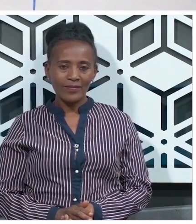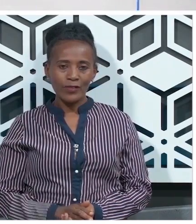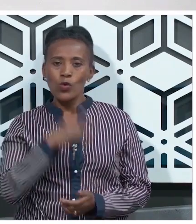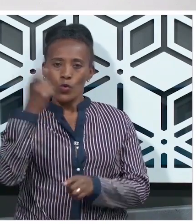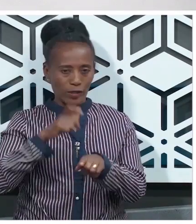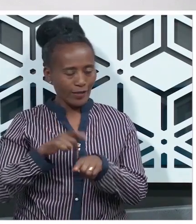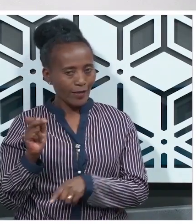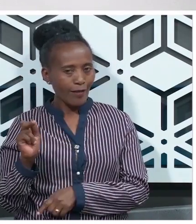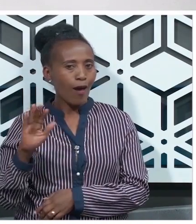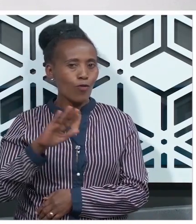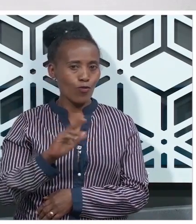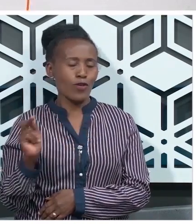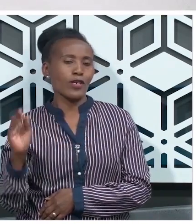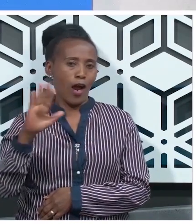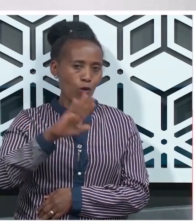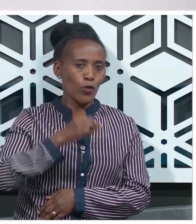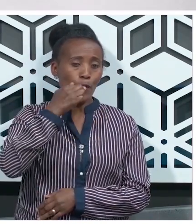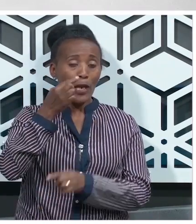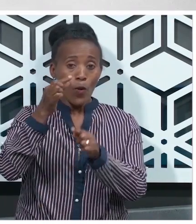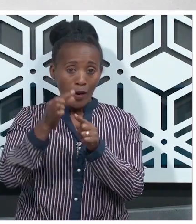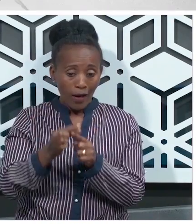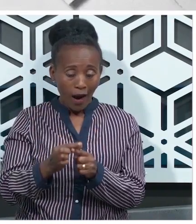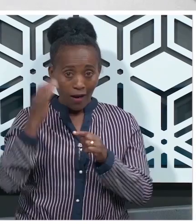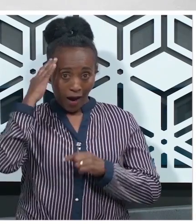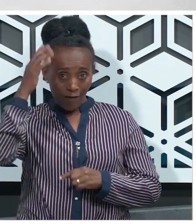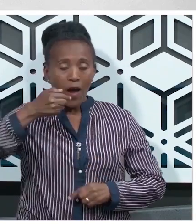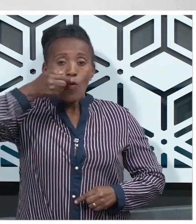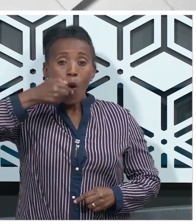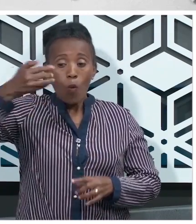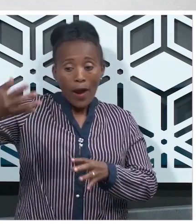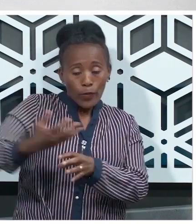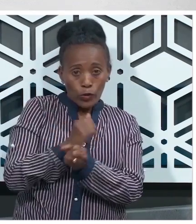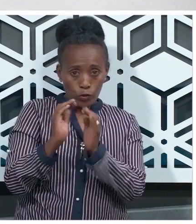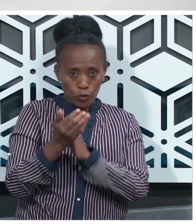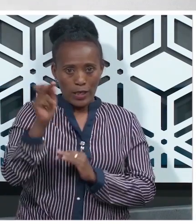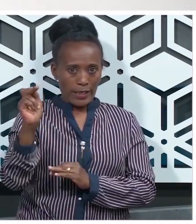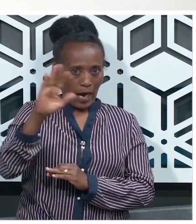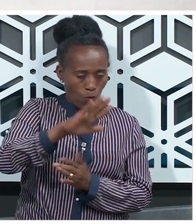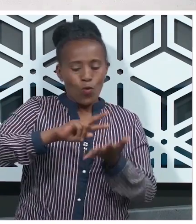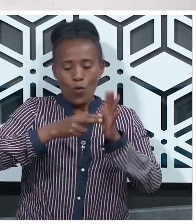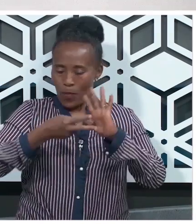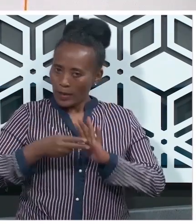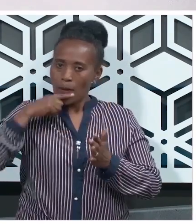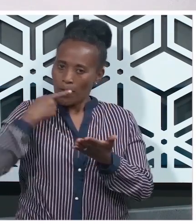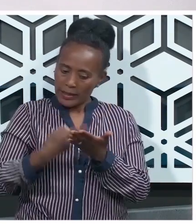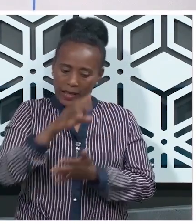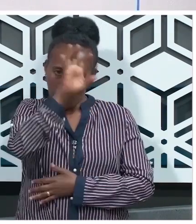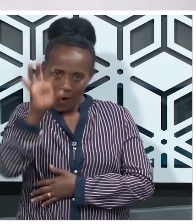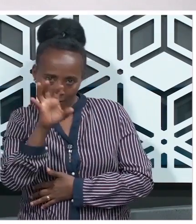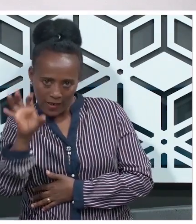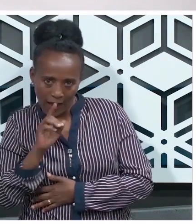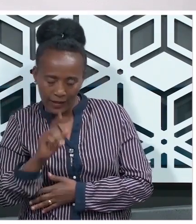ሁሌ ዳጉ ዳጉ የሚለው ቃል ከአፋር ቋንቋ የተወሰደ ሲሆን ዳጉ ማለት መረጃ